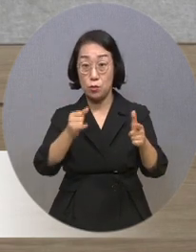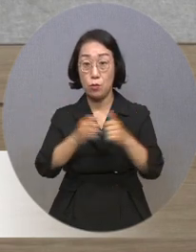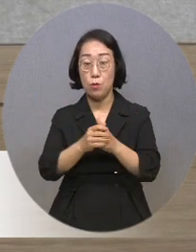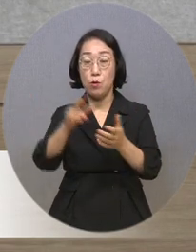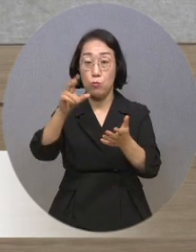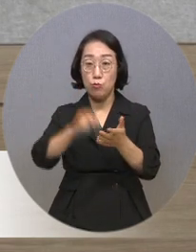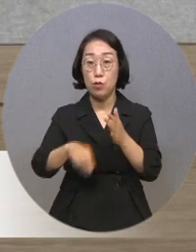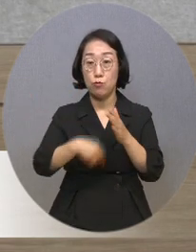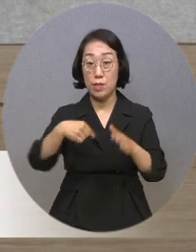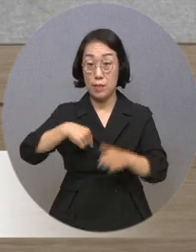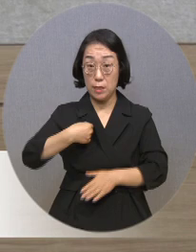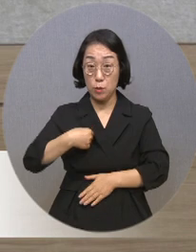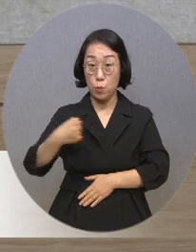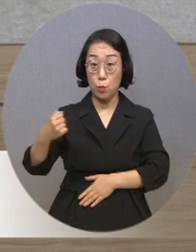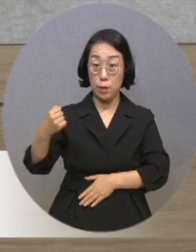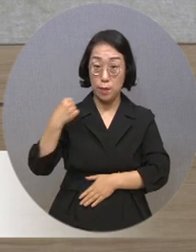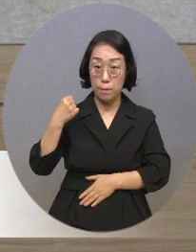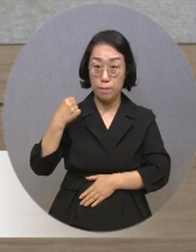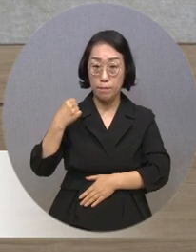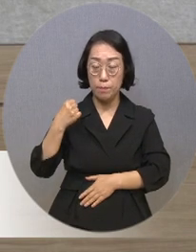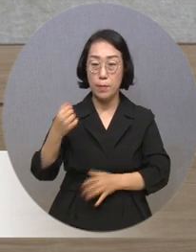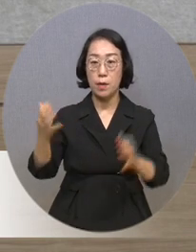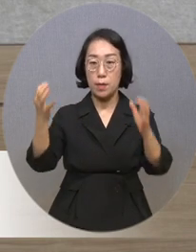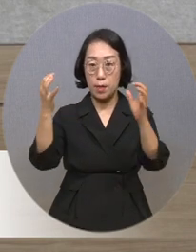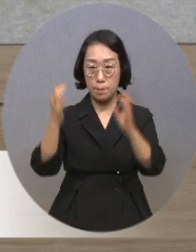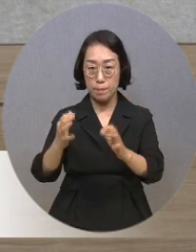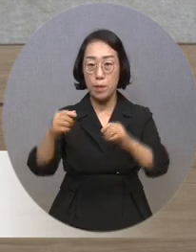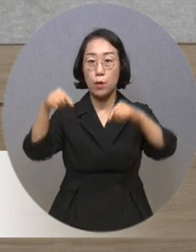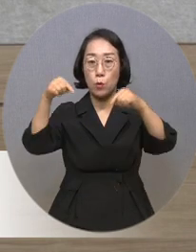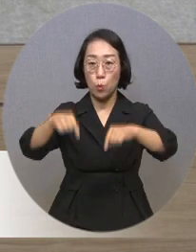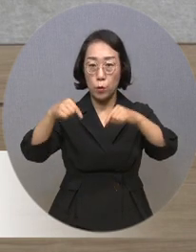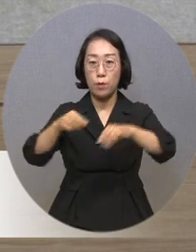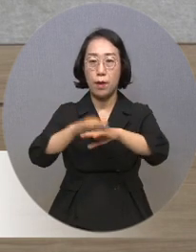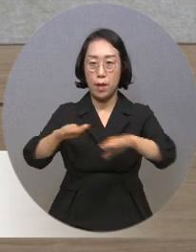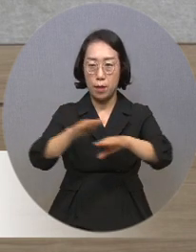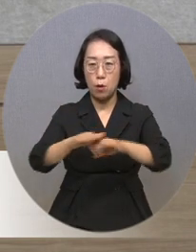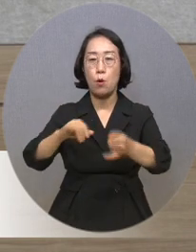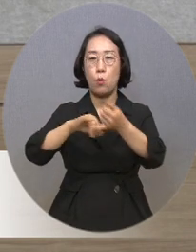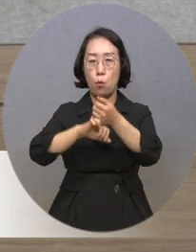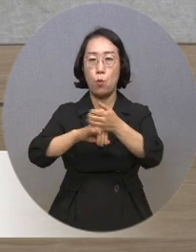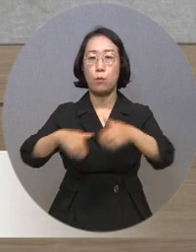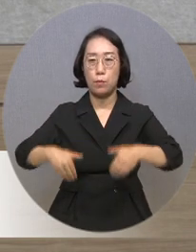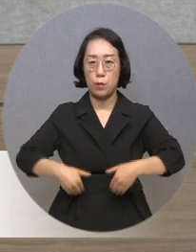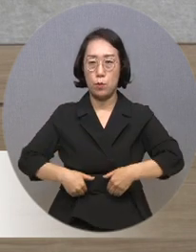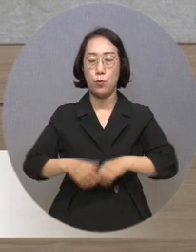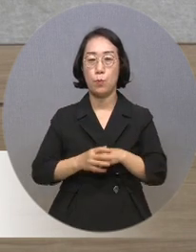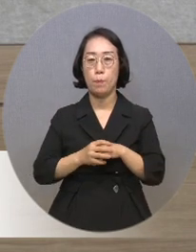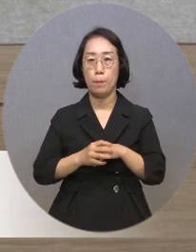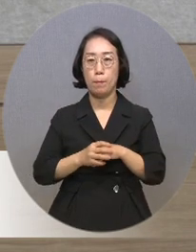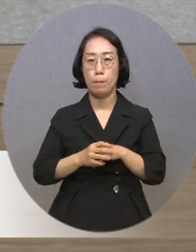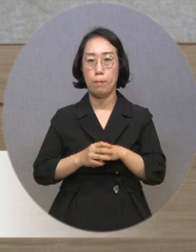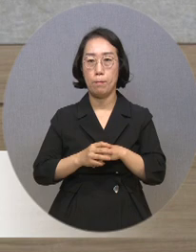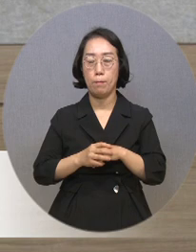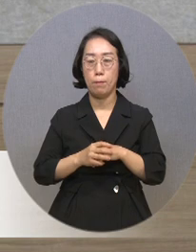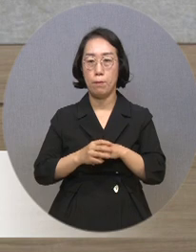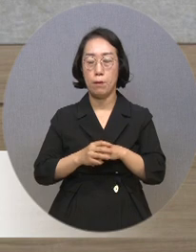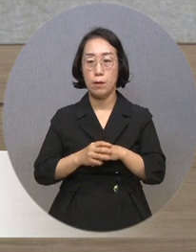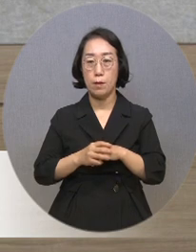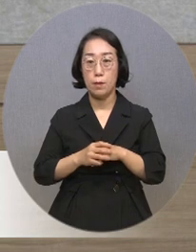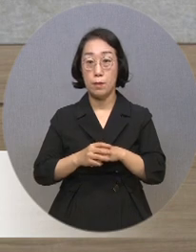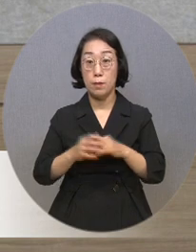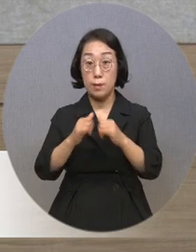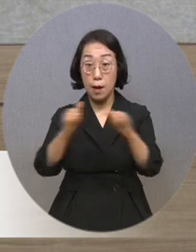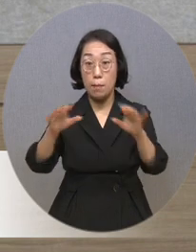문제를 우리 스스로 논의하고 해결해 가지 않을 수 없는 상황이 되었고요. 시민의 권력을